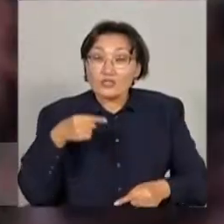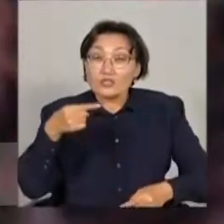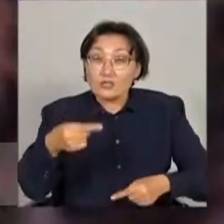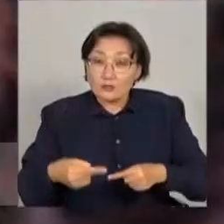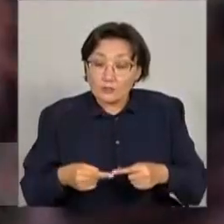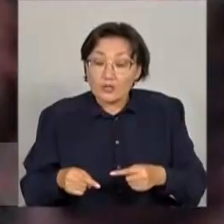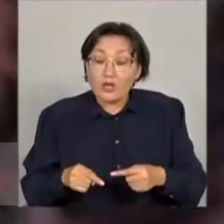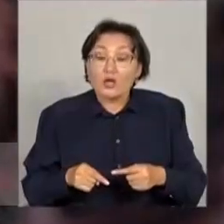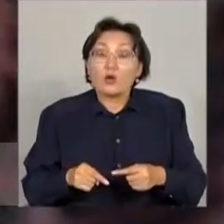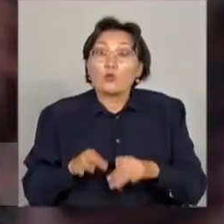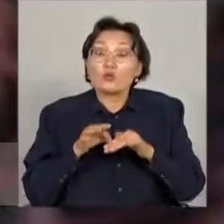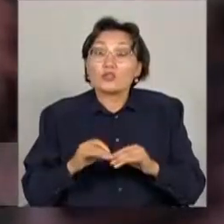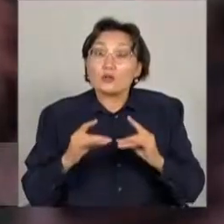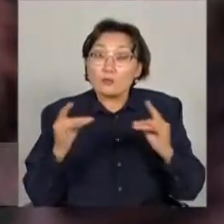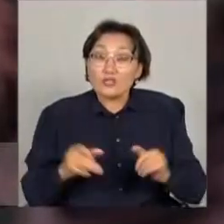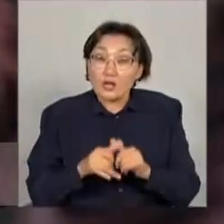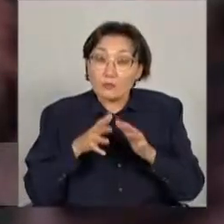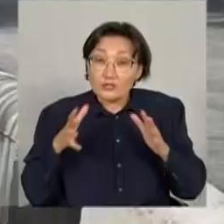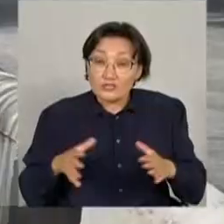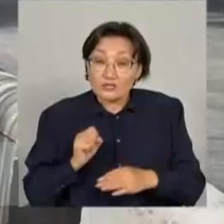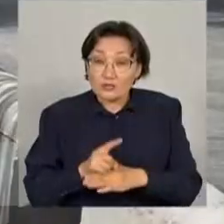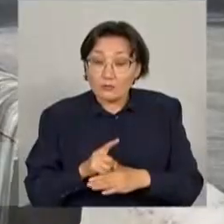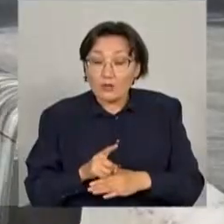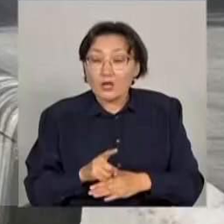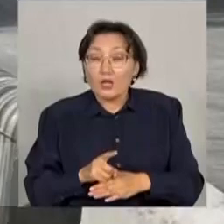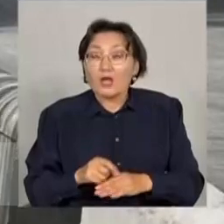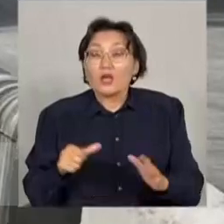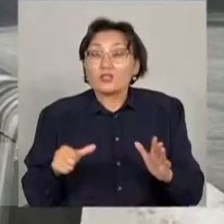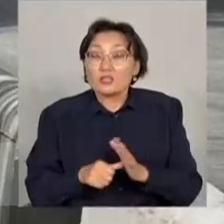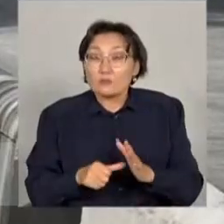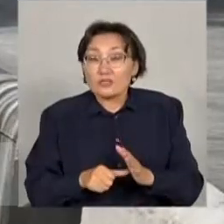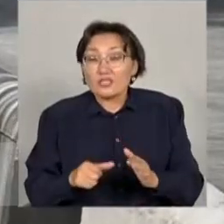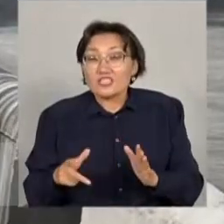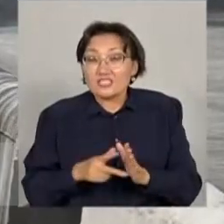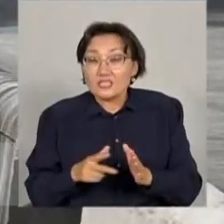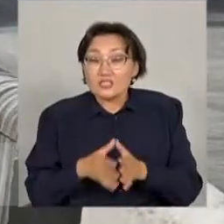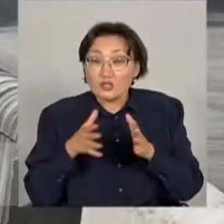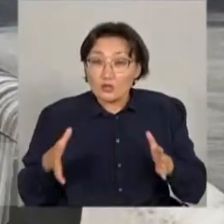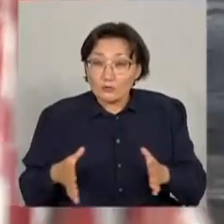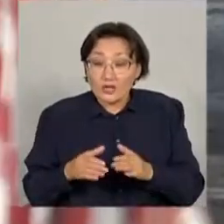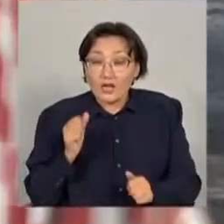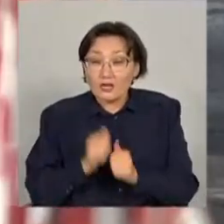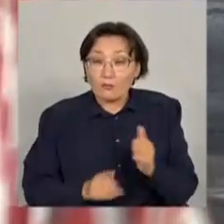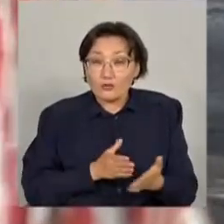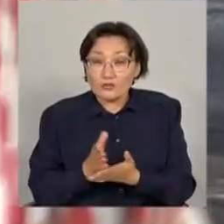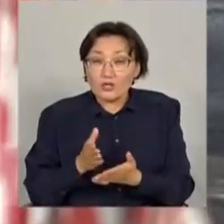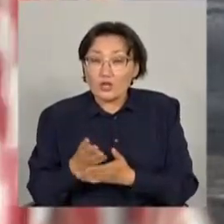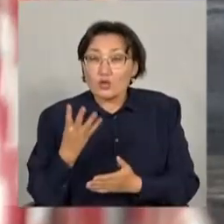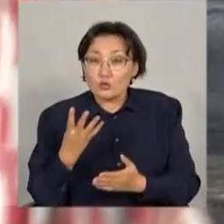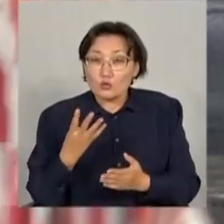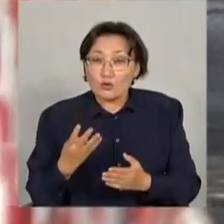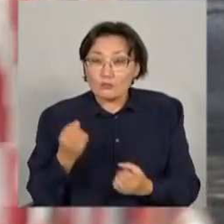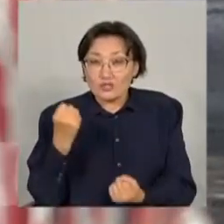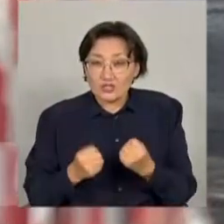көпірін кеңейтуді тапсырды. Ендігіде жолдағы жолақ саны 6-дан 8-ге дейін ұлғаяды. Демек, әр бағытта 4 көлік қатар жүре